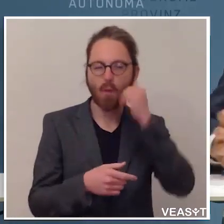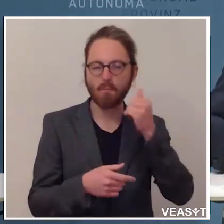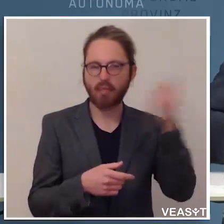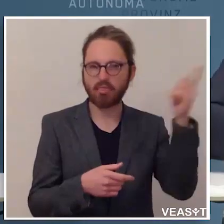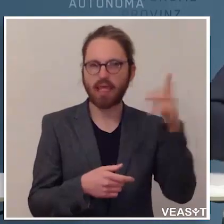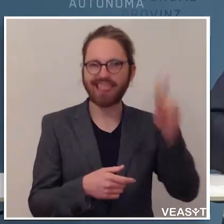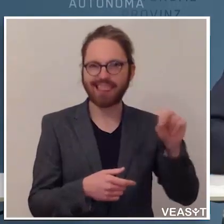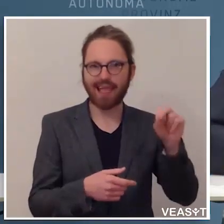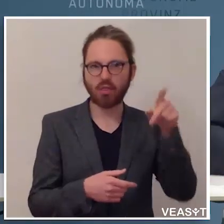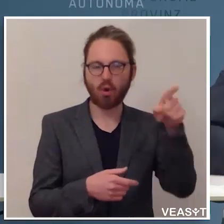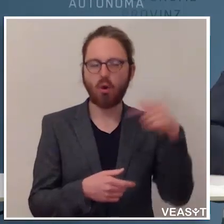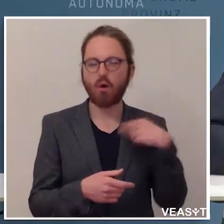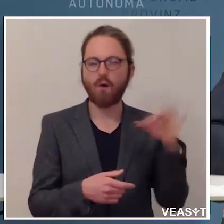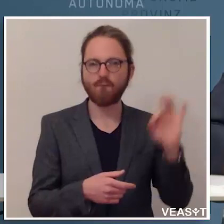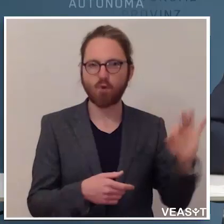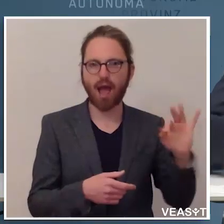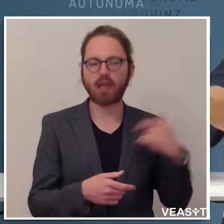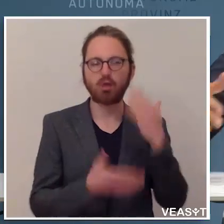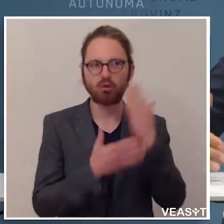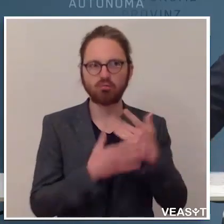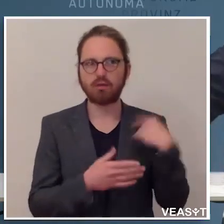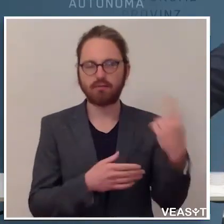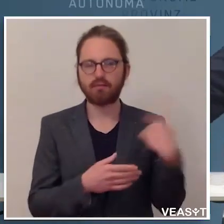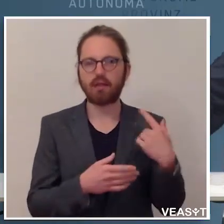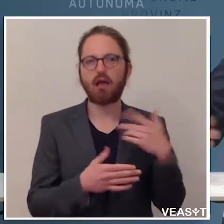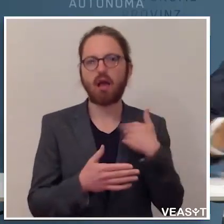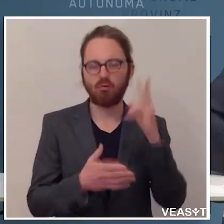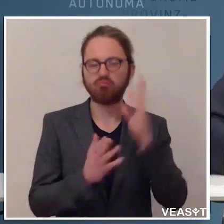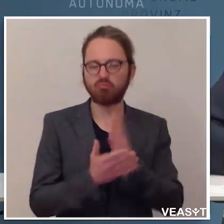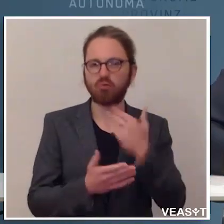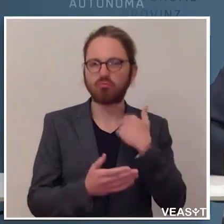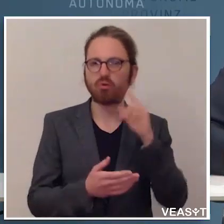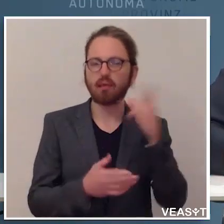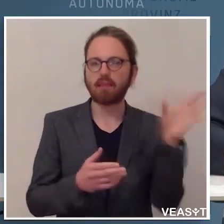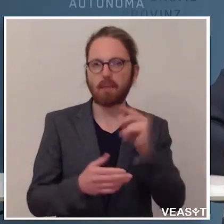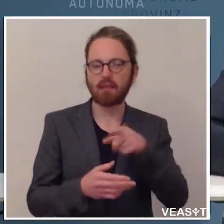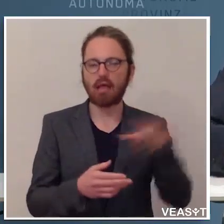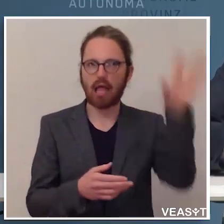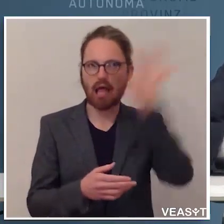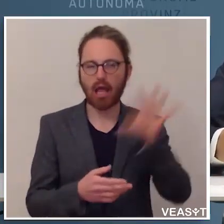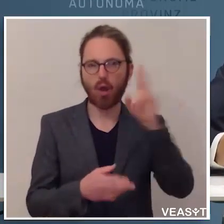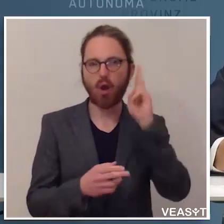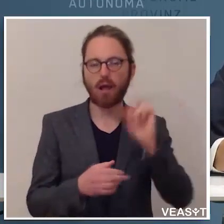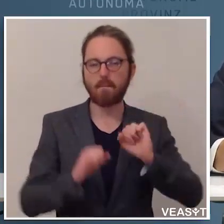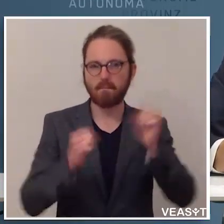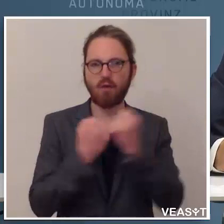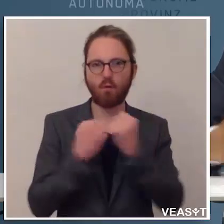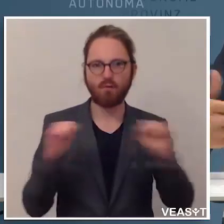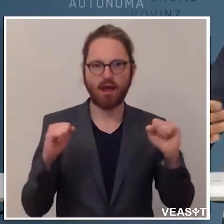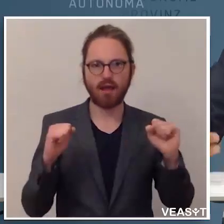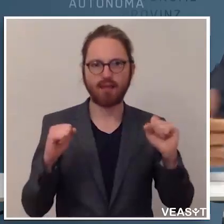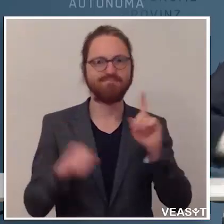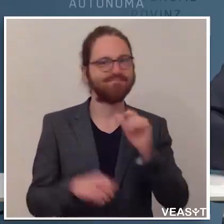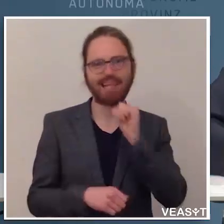das vorsehen, dass man innerhalb der Region diese Bewegung hat. Nicht dann gegenüber den anderen Regionen, denn hier haben wir natürlich nicht